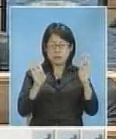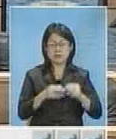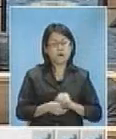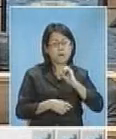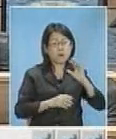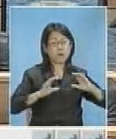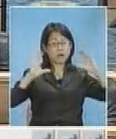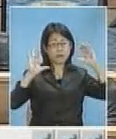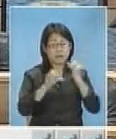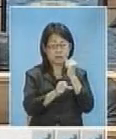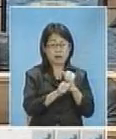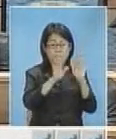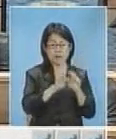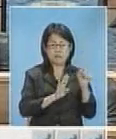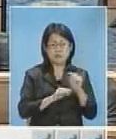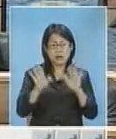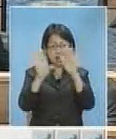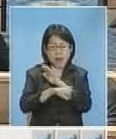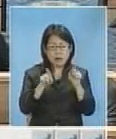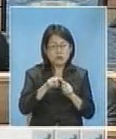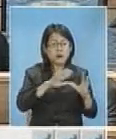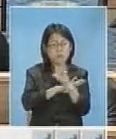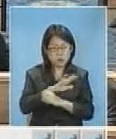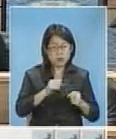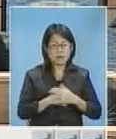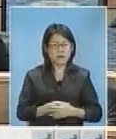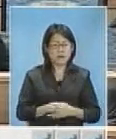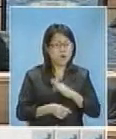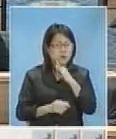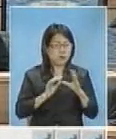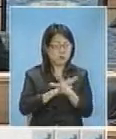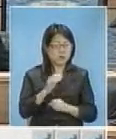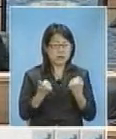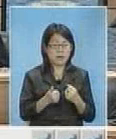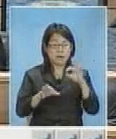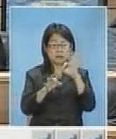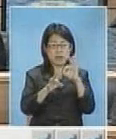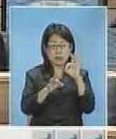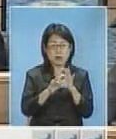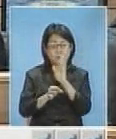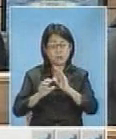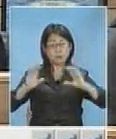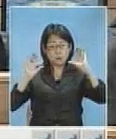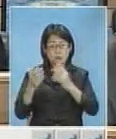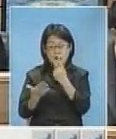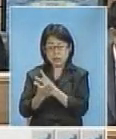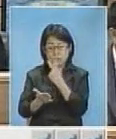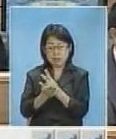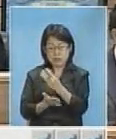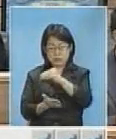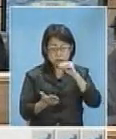ลเนี่ยผมถือว่าเป็นการปล้นคลังเพราะกำไรและรายได้ของธนาคารของรัฐเนี่ยถือว่าเป็นของรัฐเป็นของคลังอยู่